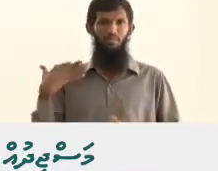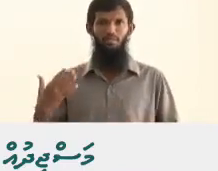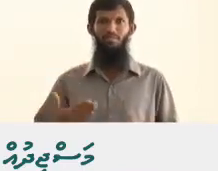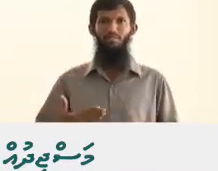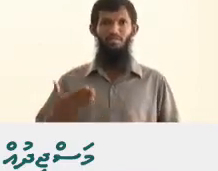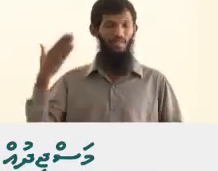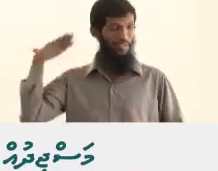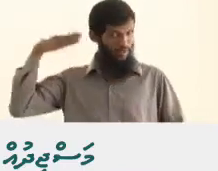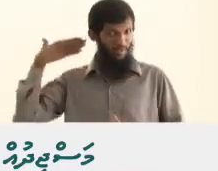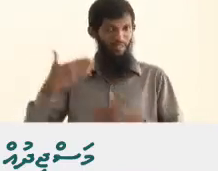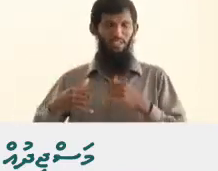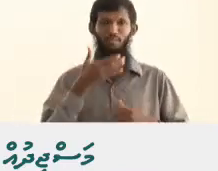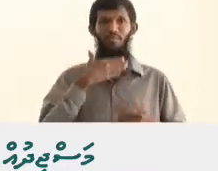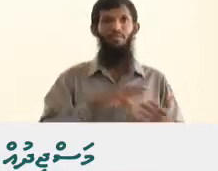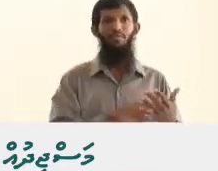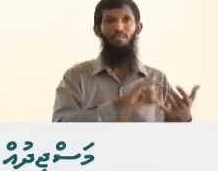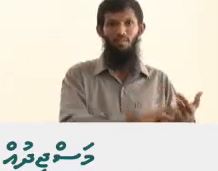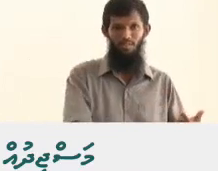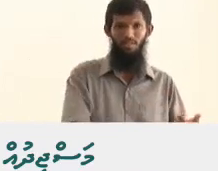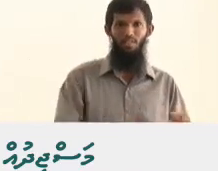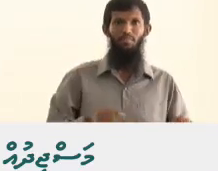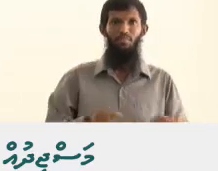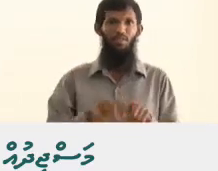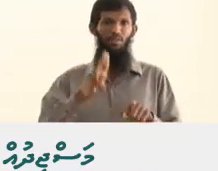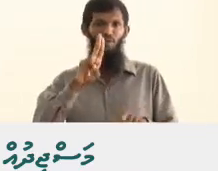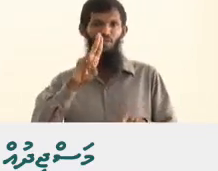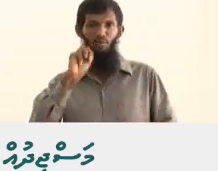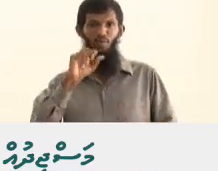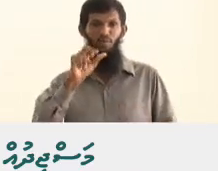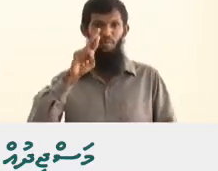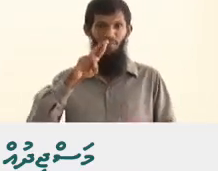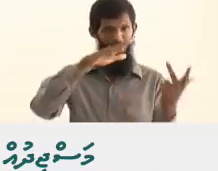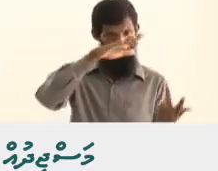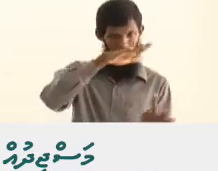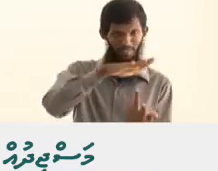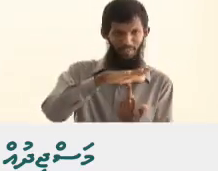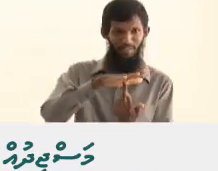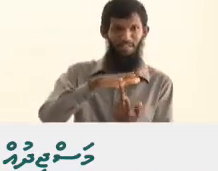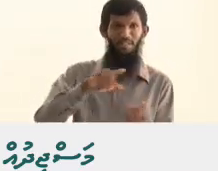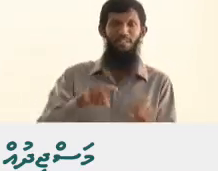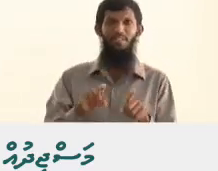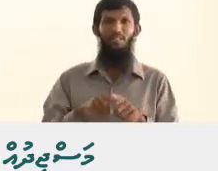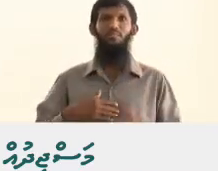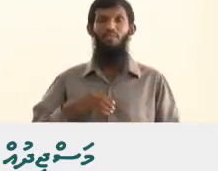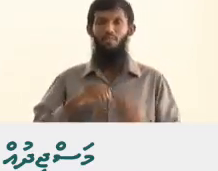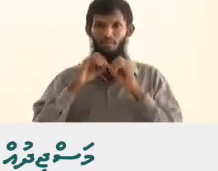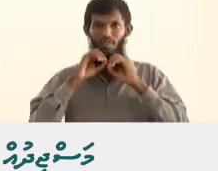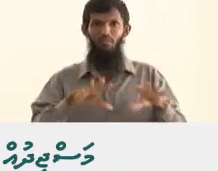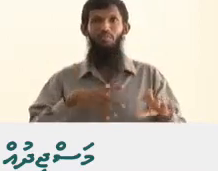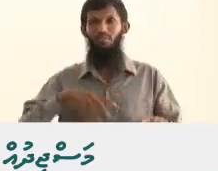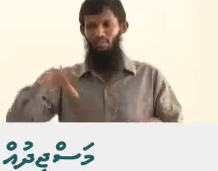abu ubaidat gufan umar gufana baddal kurawa sham karaga taun bali fetrifawa kamuge khabar